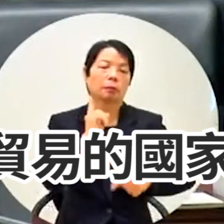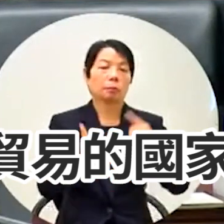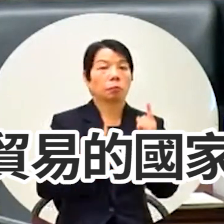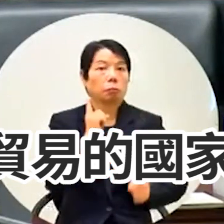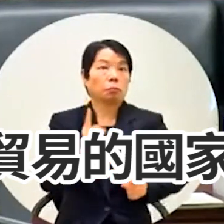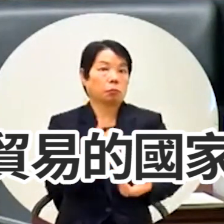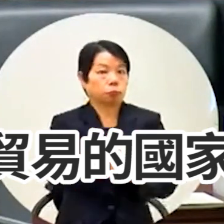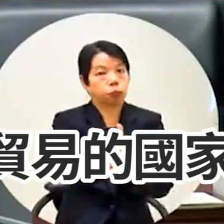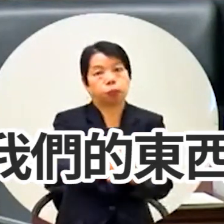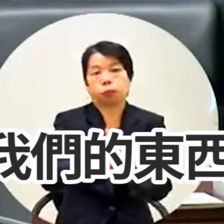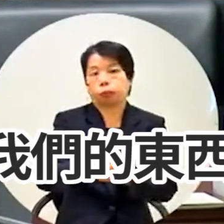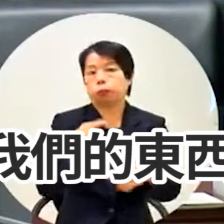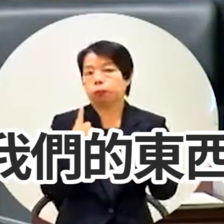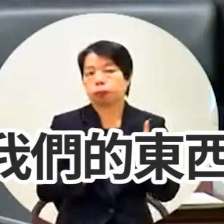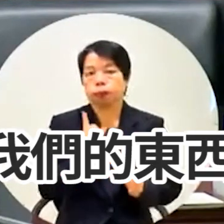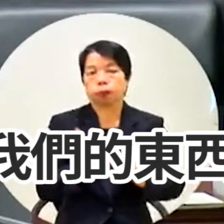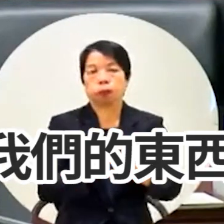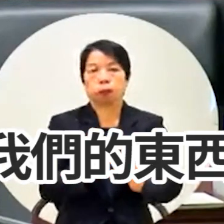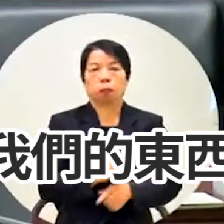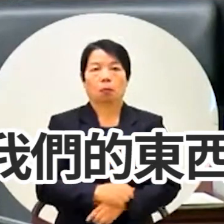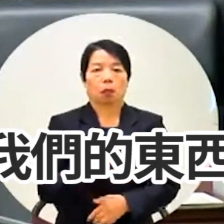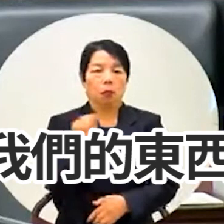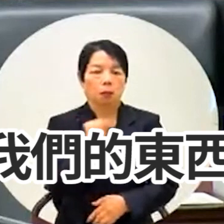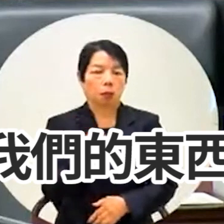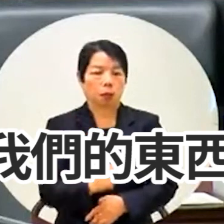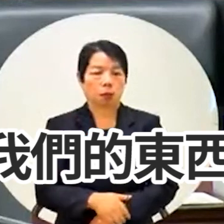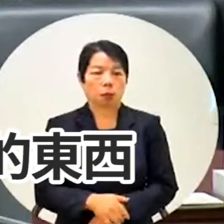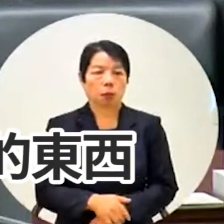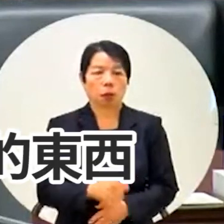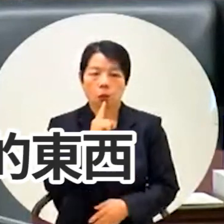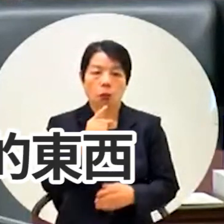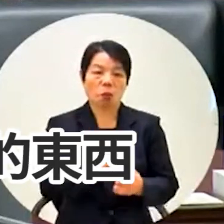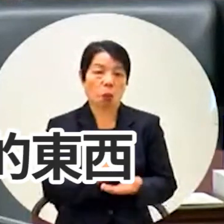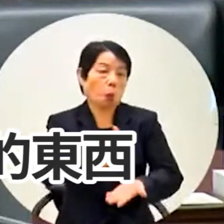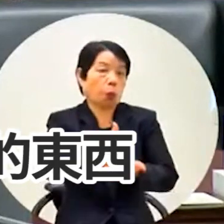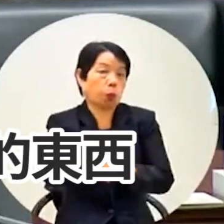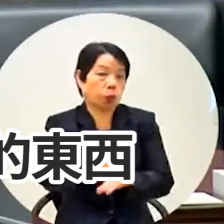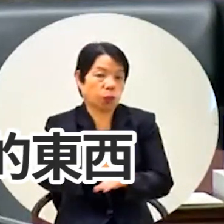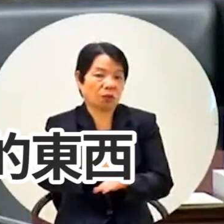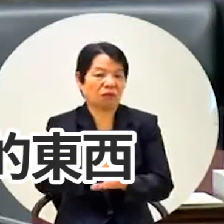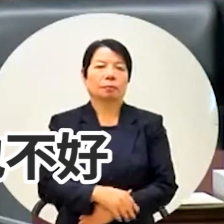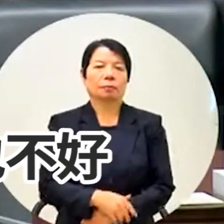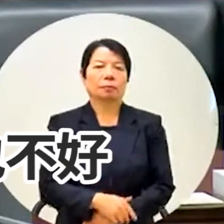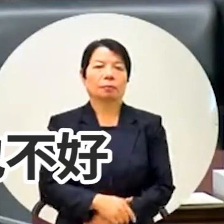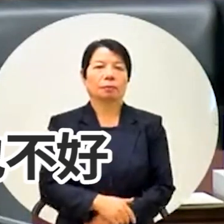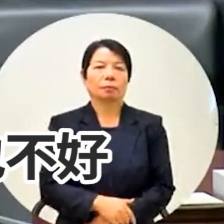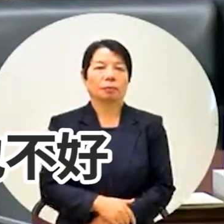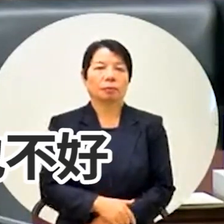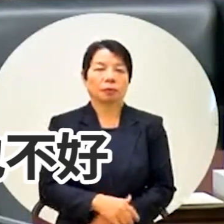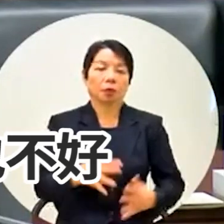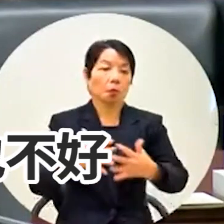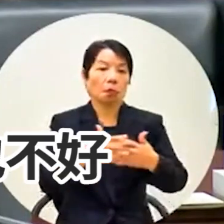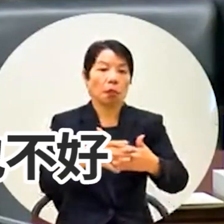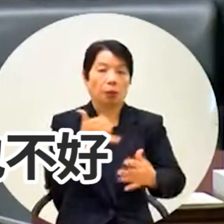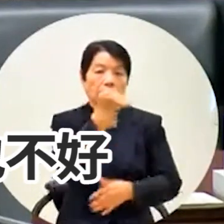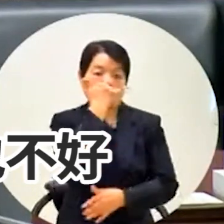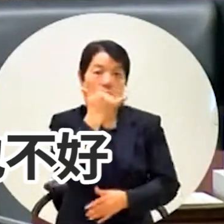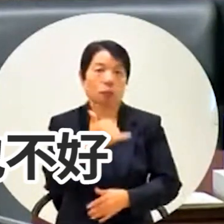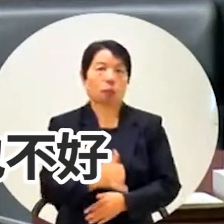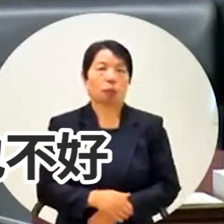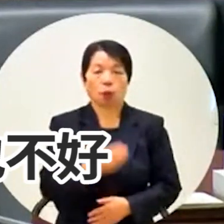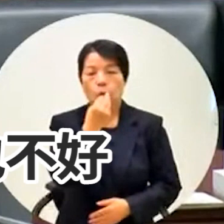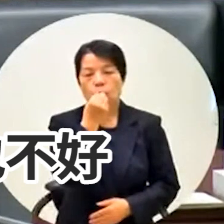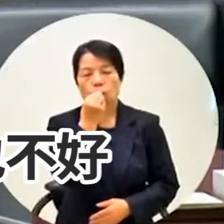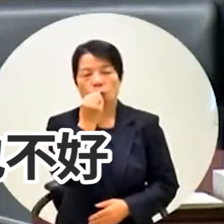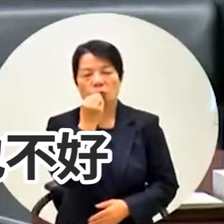家。咱袂用个，敢那叫人买咱的物件，咱唔去买人的物件。美国猪肉口感嘛